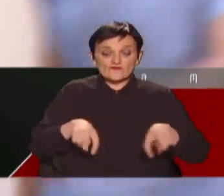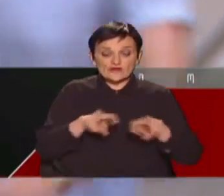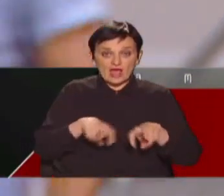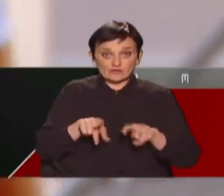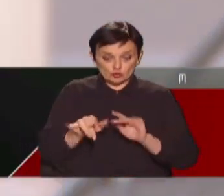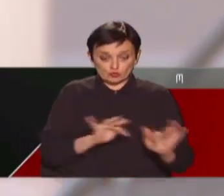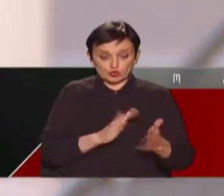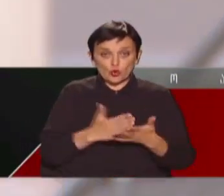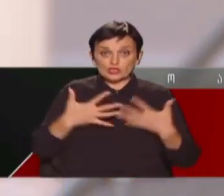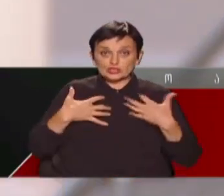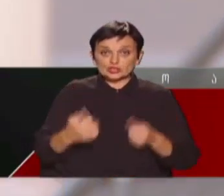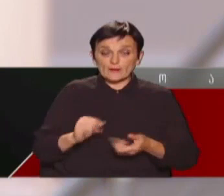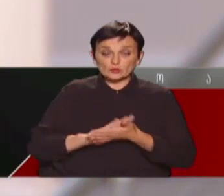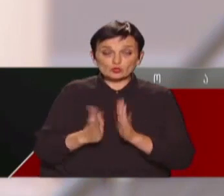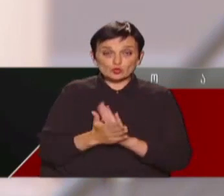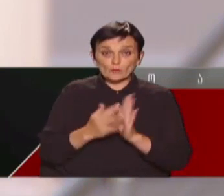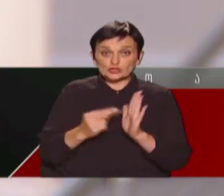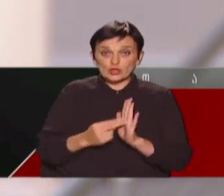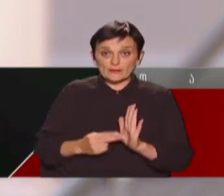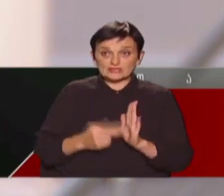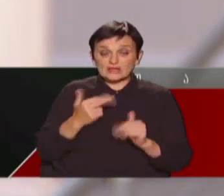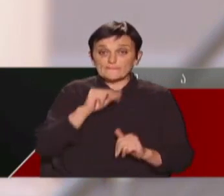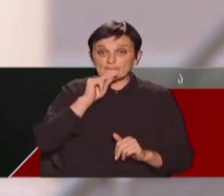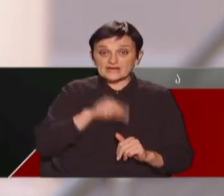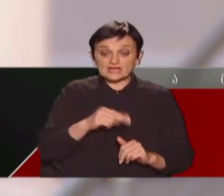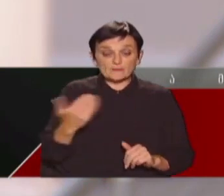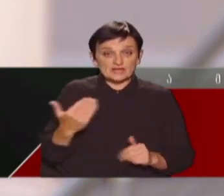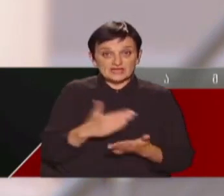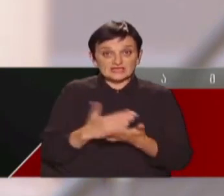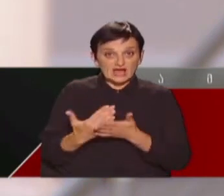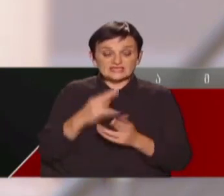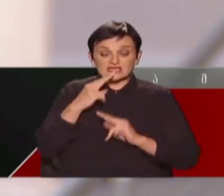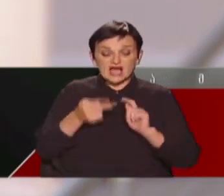ჯერ კიდევ ჯანმრთელობის მდგომარეობის შეფასება და ბრალდების მხარეს ამ ნაწილში აქვს გასაჩივრებული.